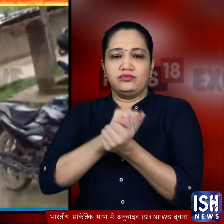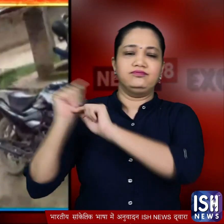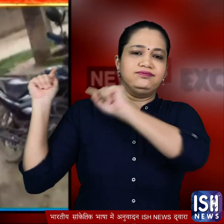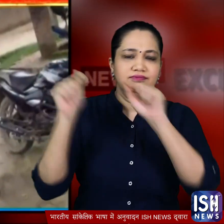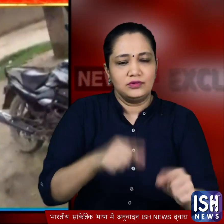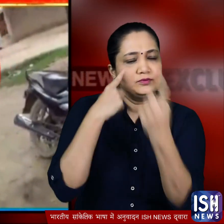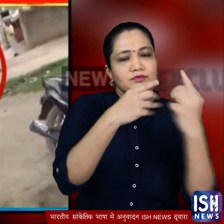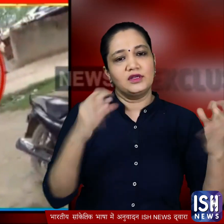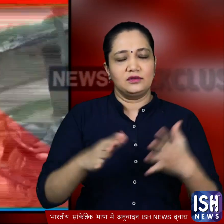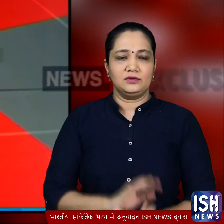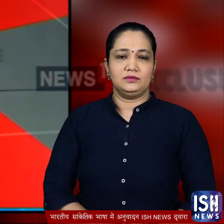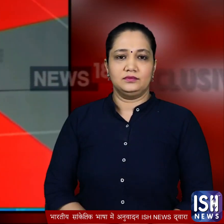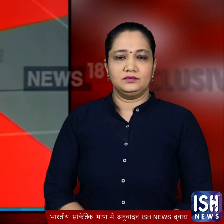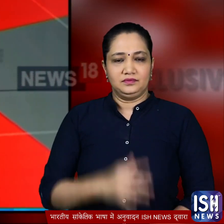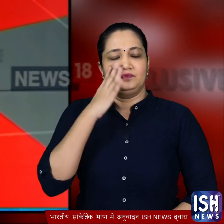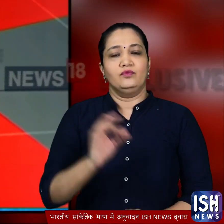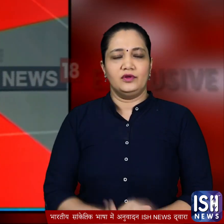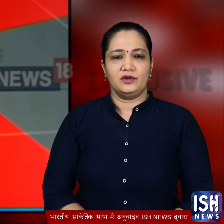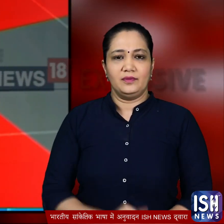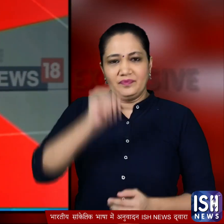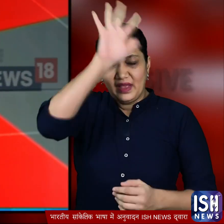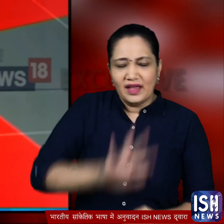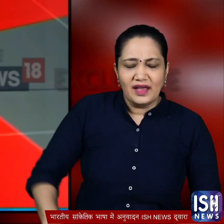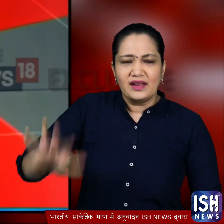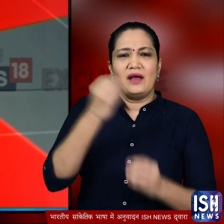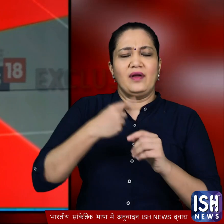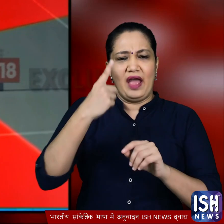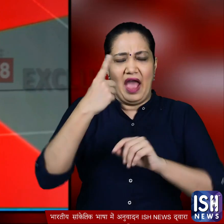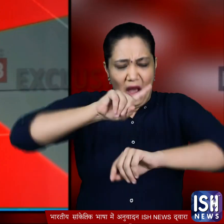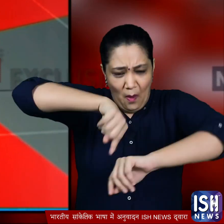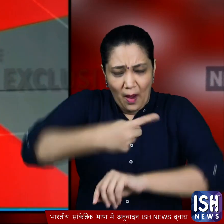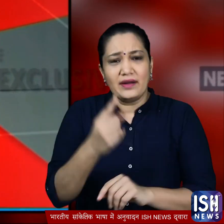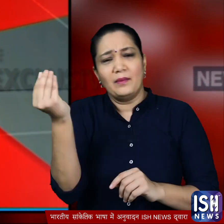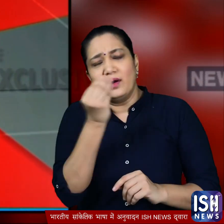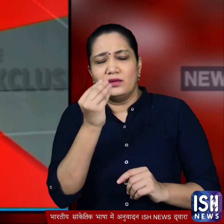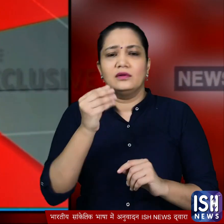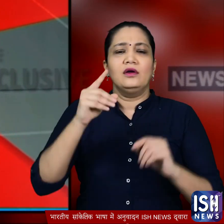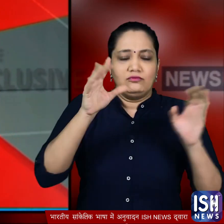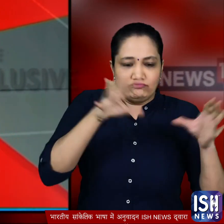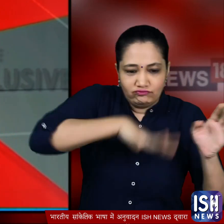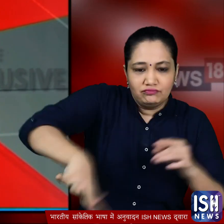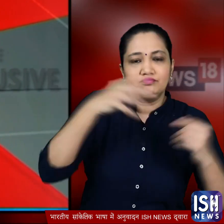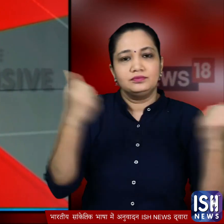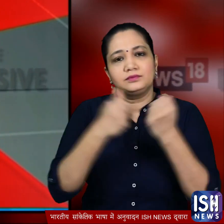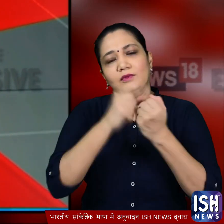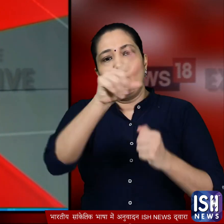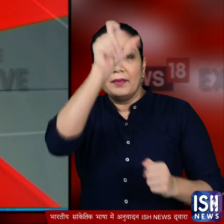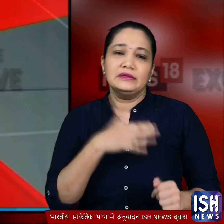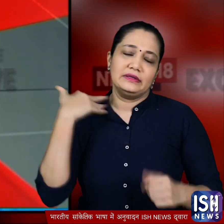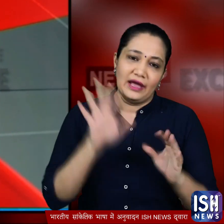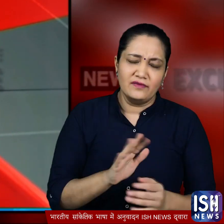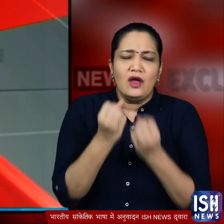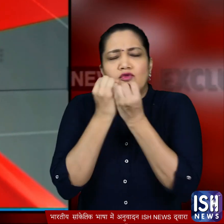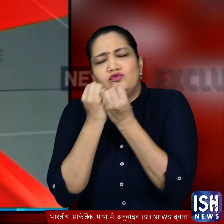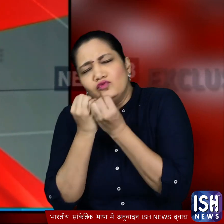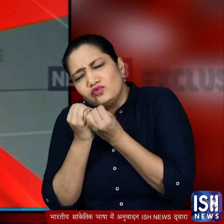घटना की छानबीन में जुट गई। सौभाग्य की बात है कि देश में औसतन हर घंटे एक आदमी की हत्या जमीन जायदाद के झगड़े की वजह से हो सकती है, जबकि